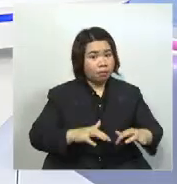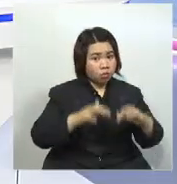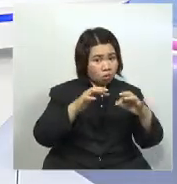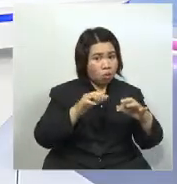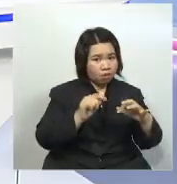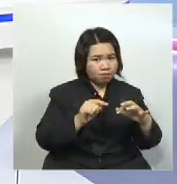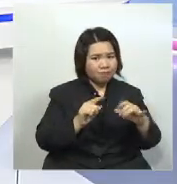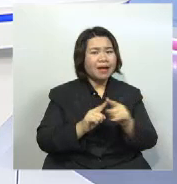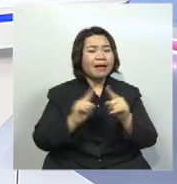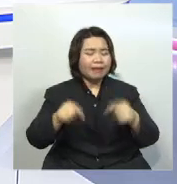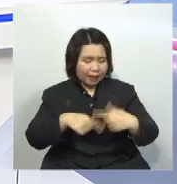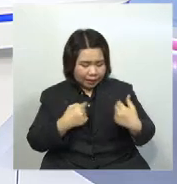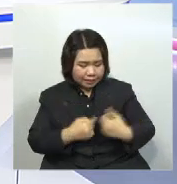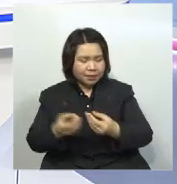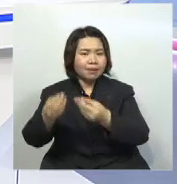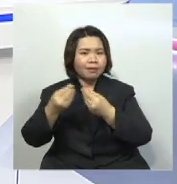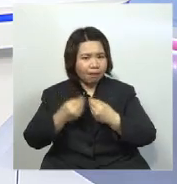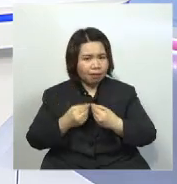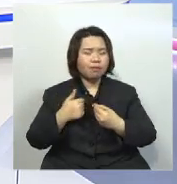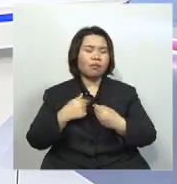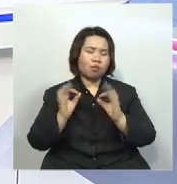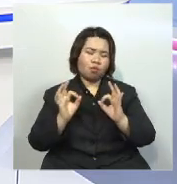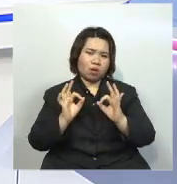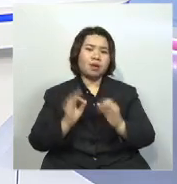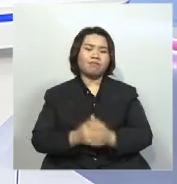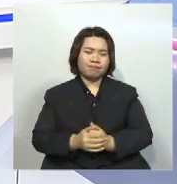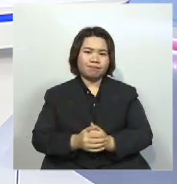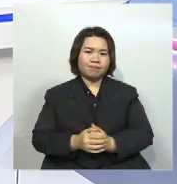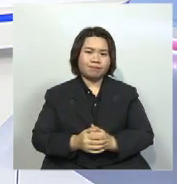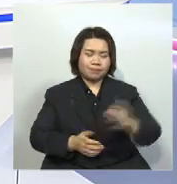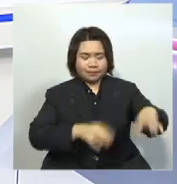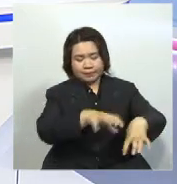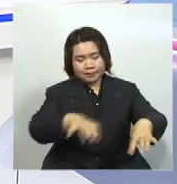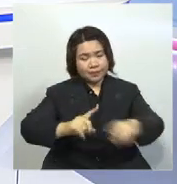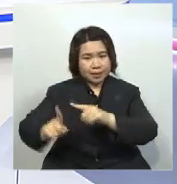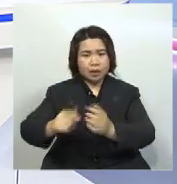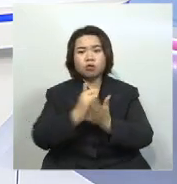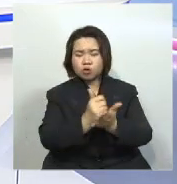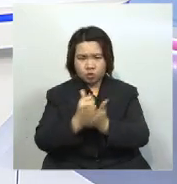ค่ไหนแต่ก็ถ้าเกิดมีกำลังใจเนี่ยเป็นสิ่งสำคัญเพรา ะ นั้นหน่วยงานที่เกี่ยวข้องทุกพื้นที่เนี่ยให้ความ